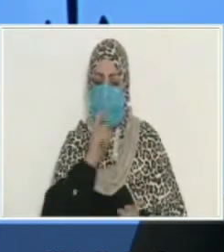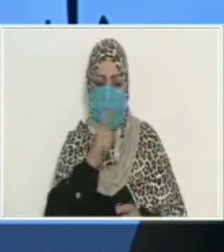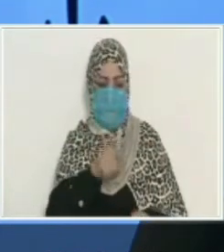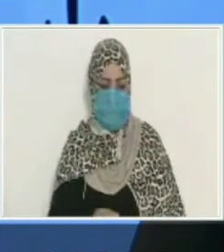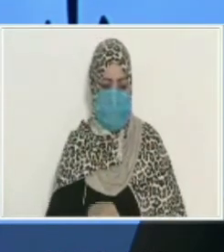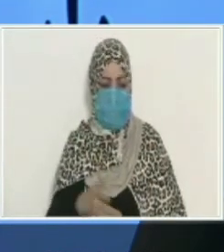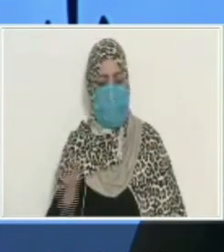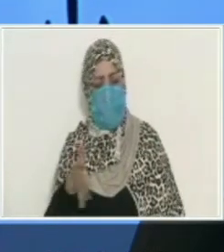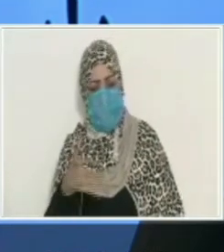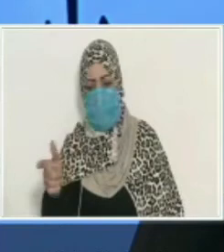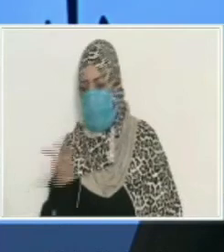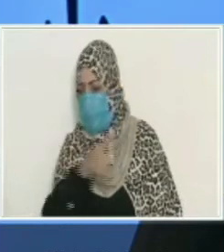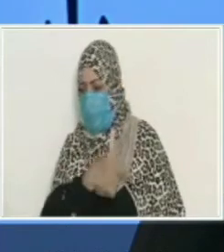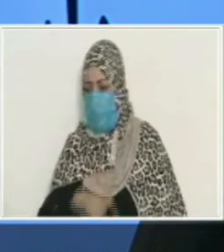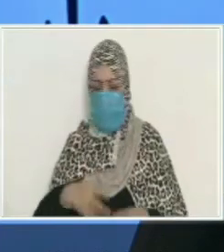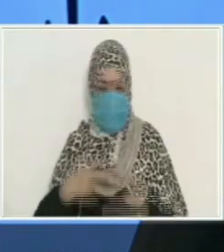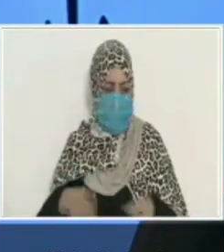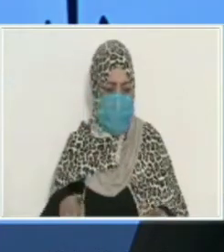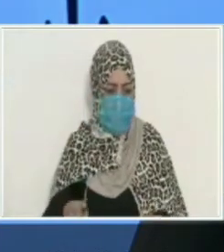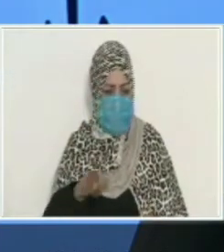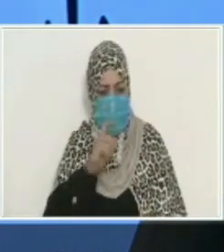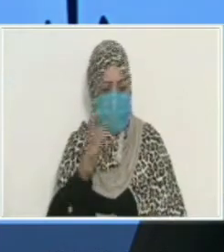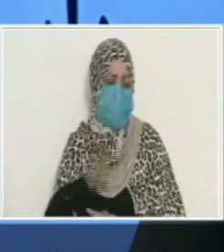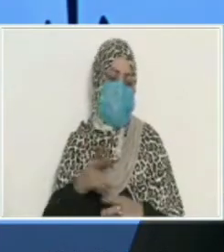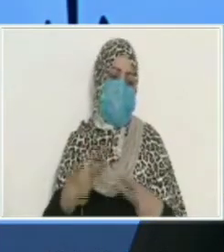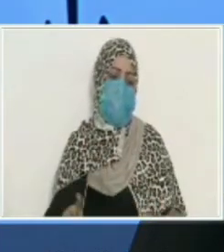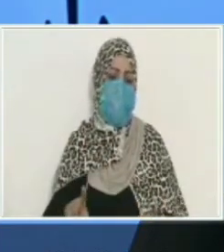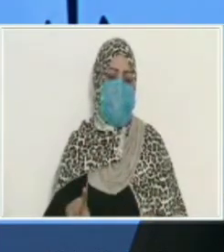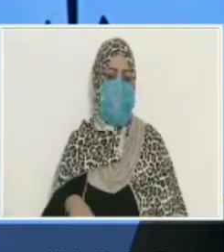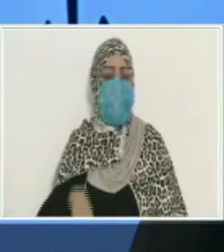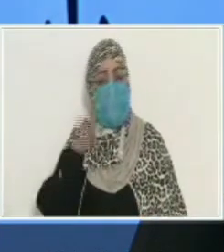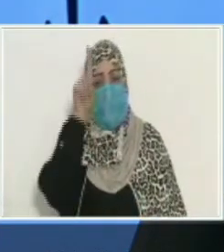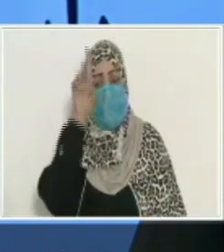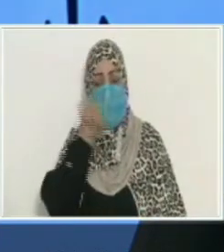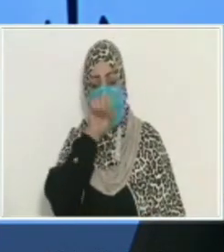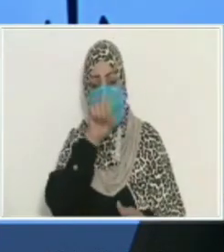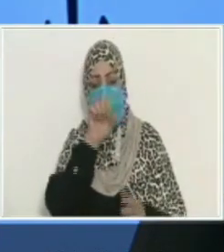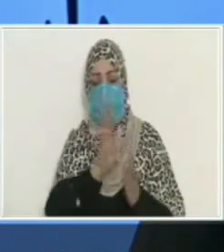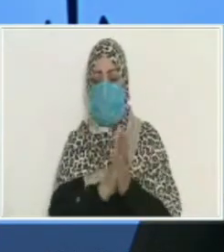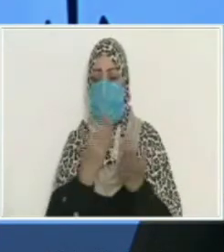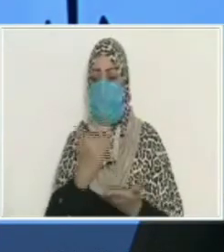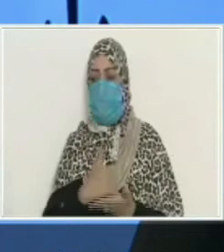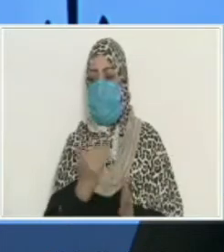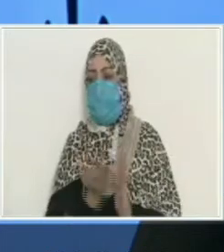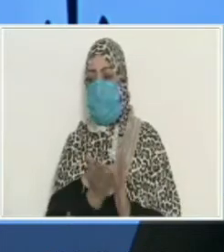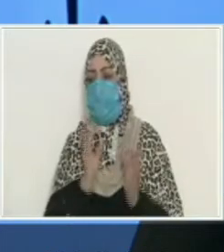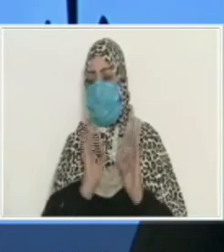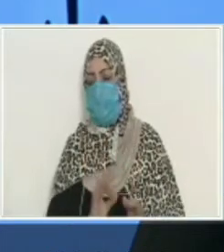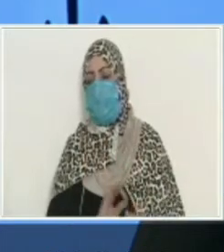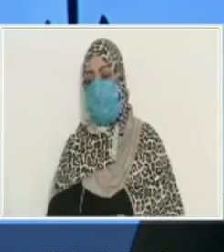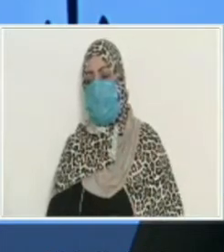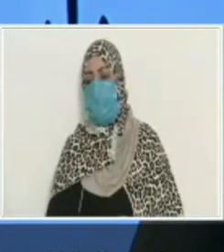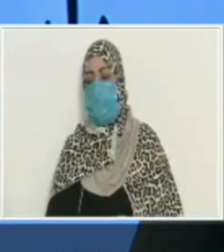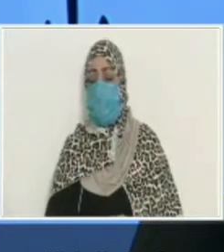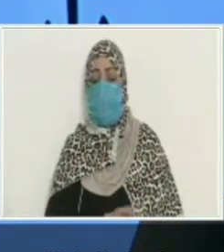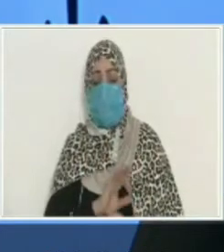به وتجزي إن شاء الله ولا مانع منه، لكن هذا حق، حق بعد الوفاة التركة